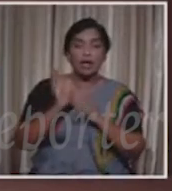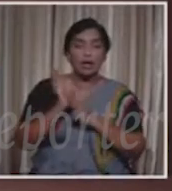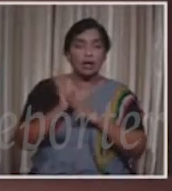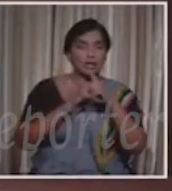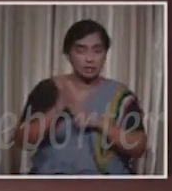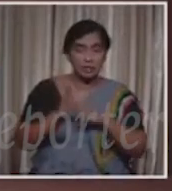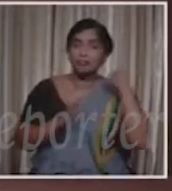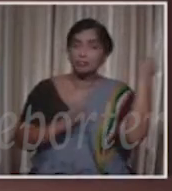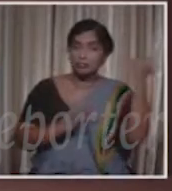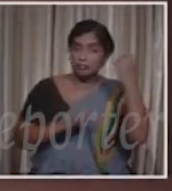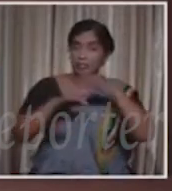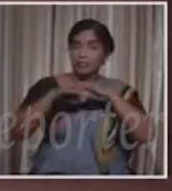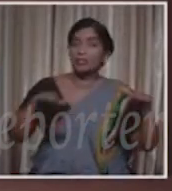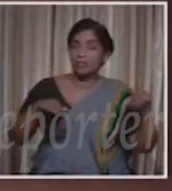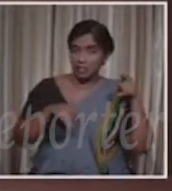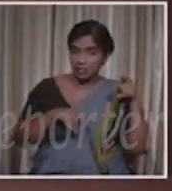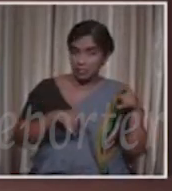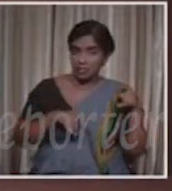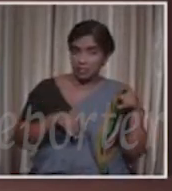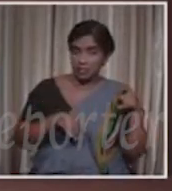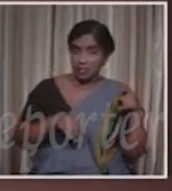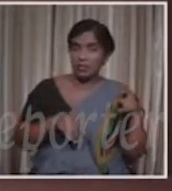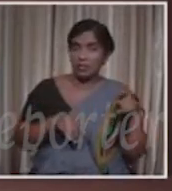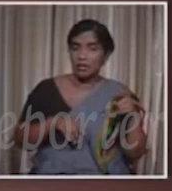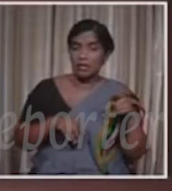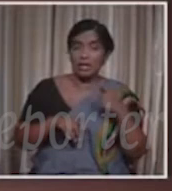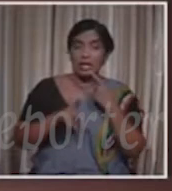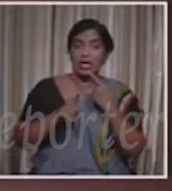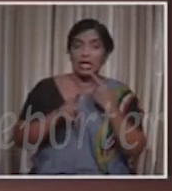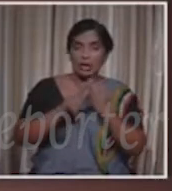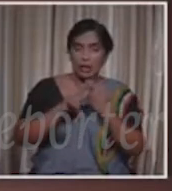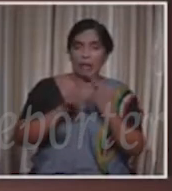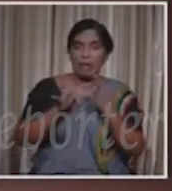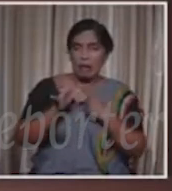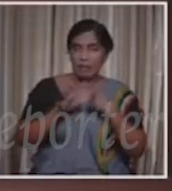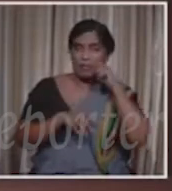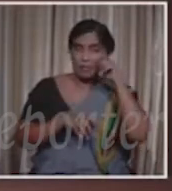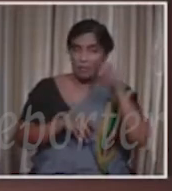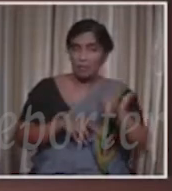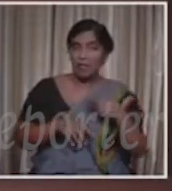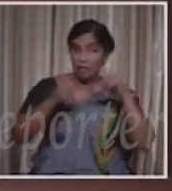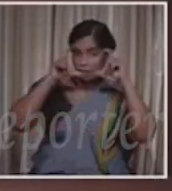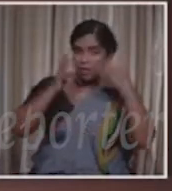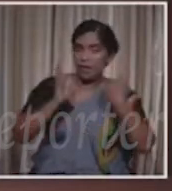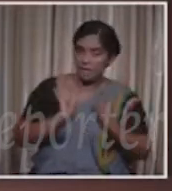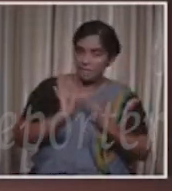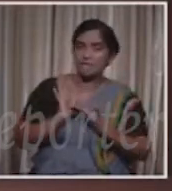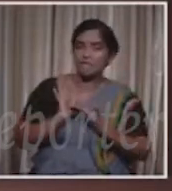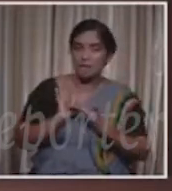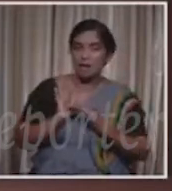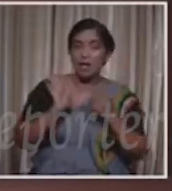2012 කටුවනදී අපේ නලින්ද ජයති සහෝදරයා කතා කරමින් හිටපු වේදිකාවකට ජිවුලම්පිටි